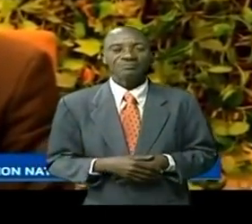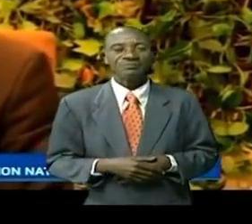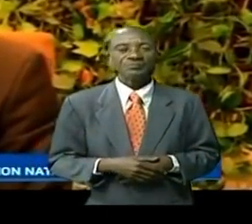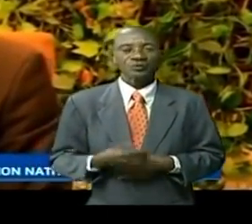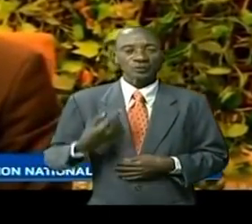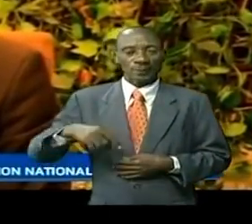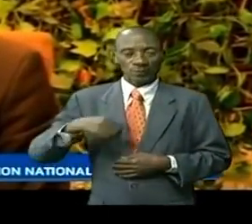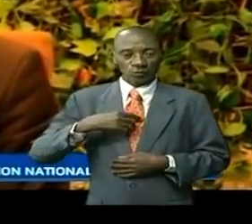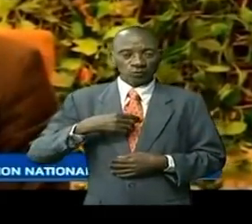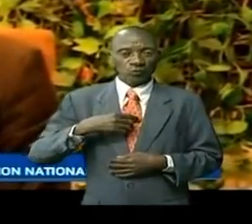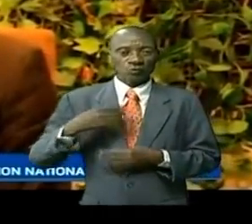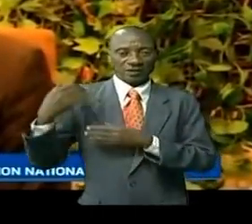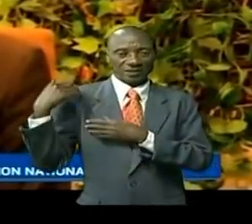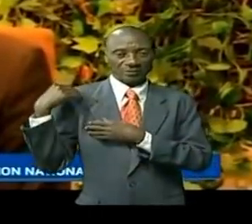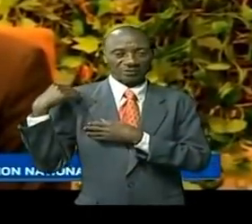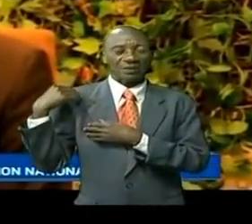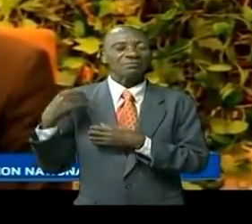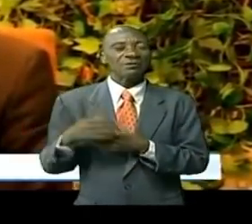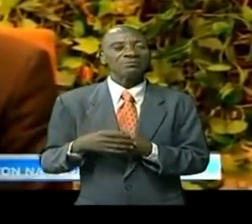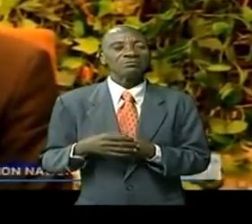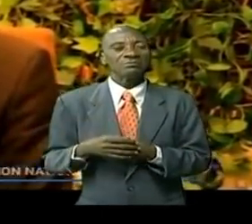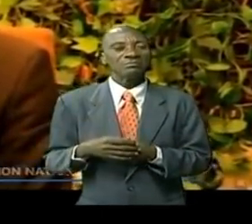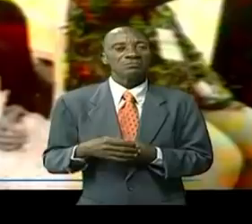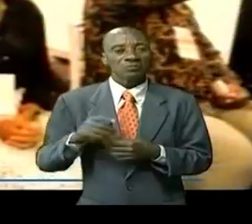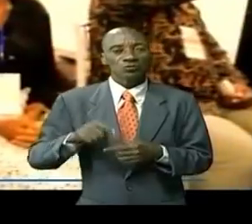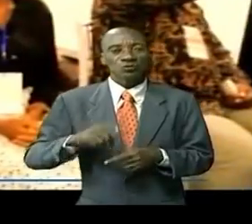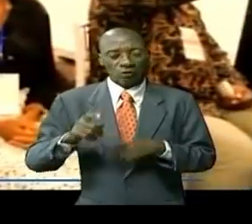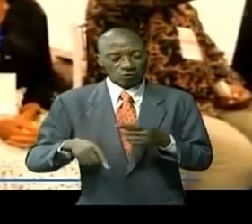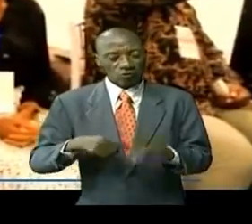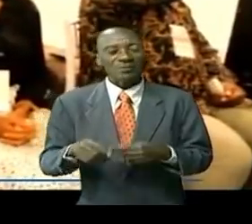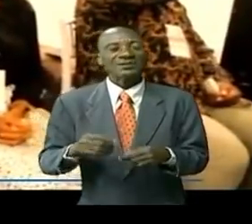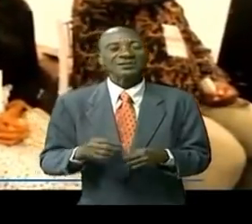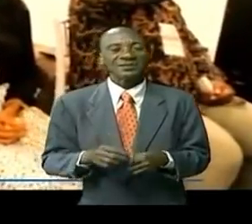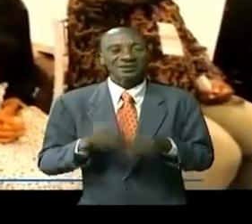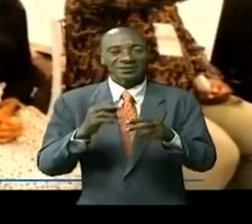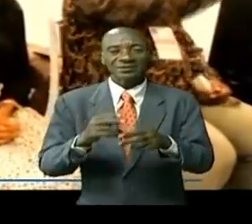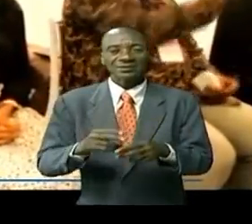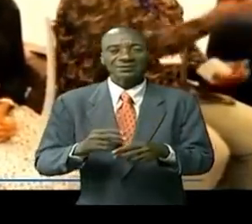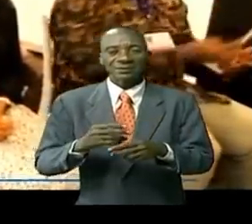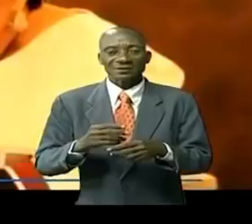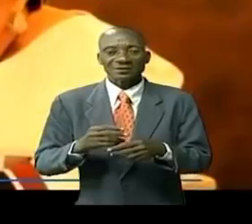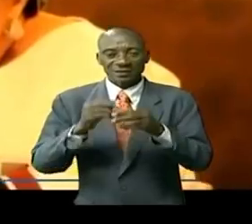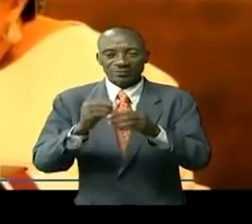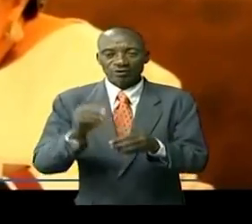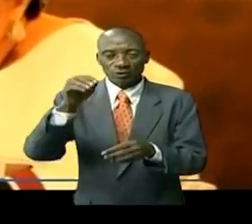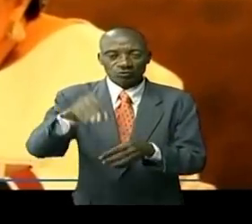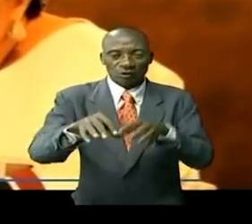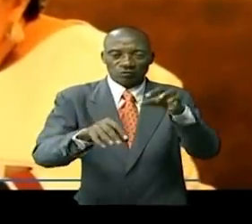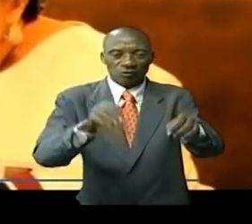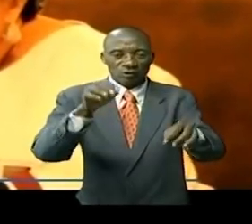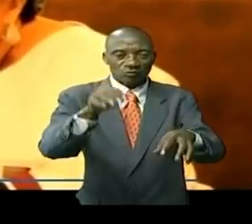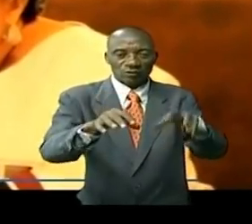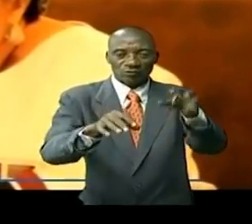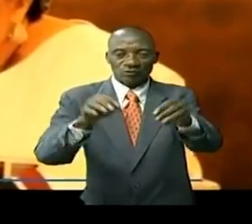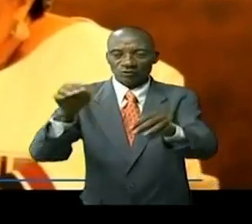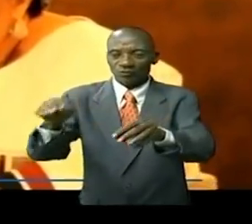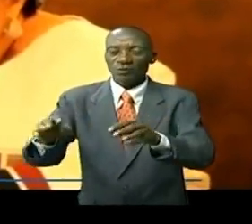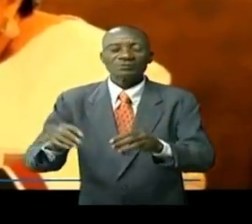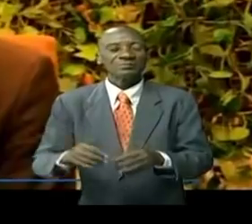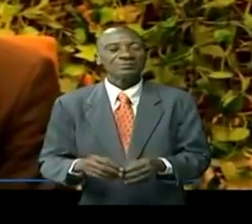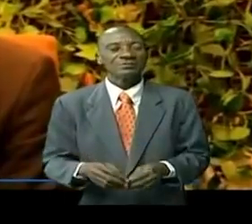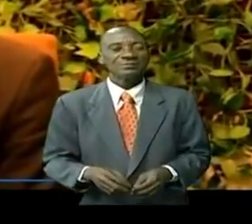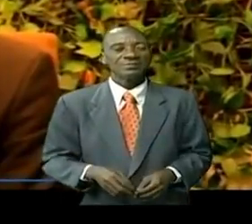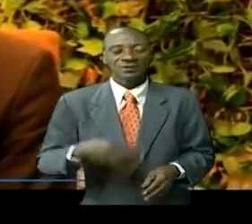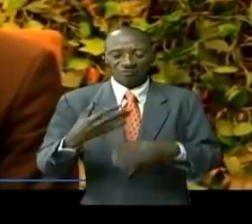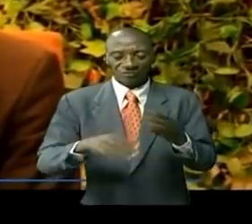en place des instruments qui puissent leur permettre d'éclore leurs capacités. Qu'à l'issue de cette formation,